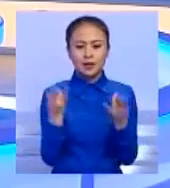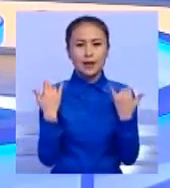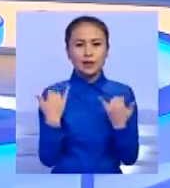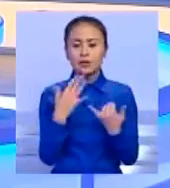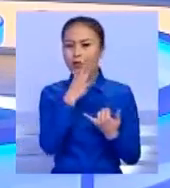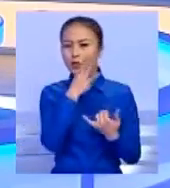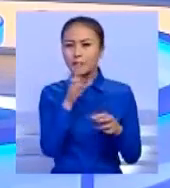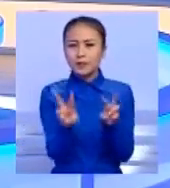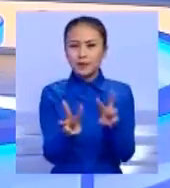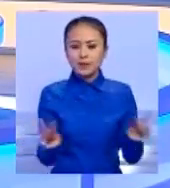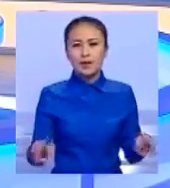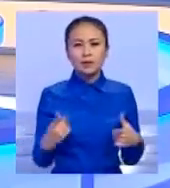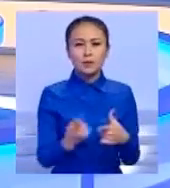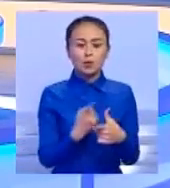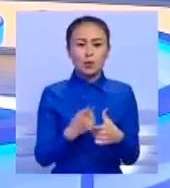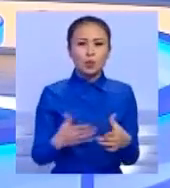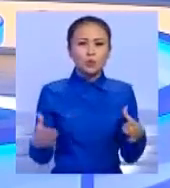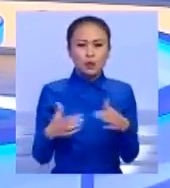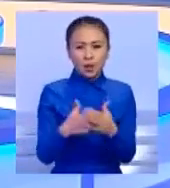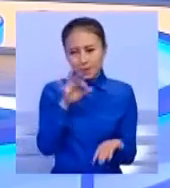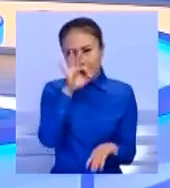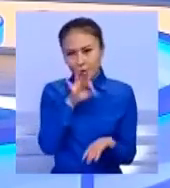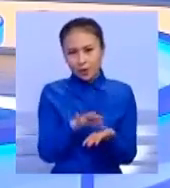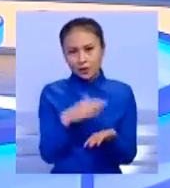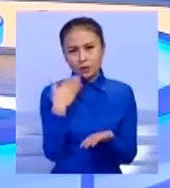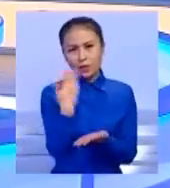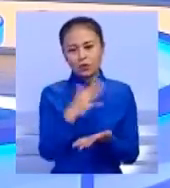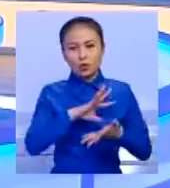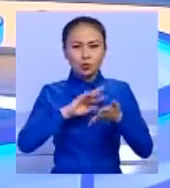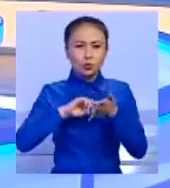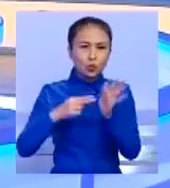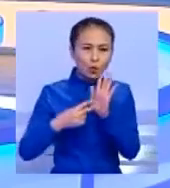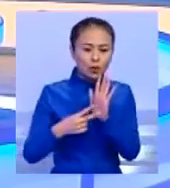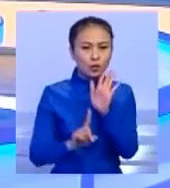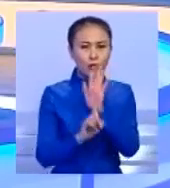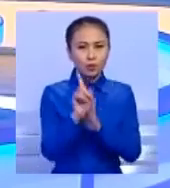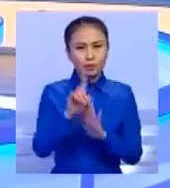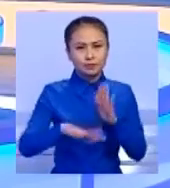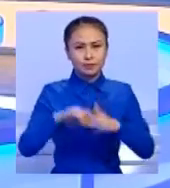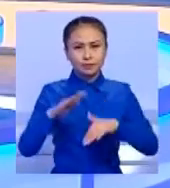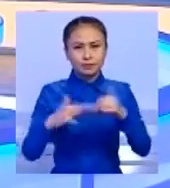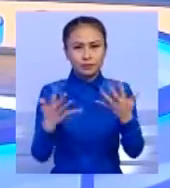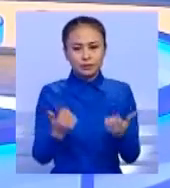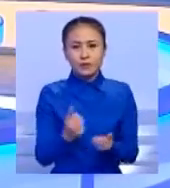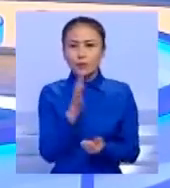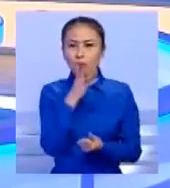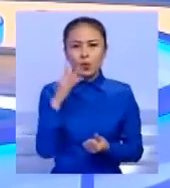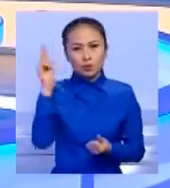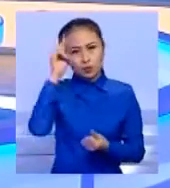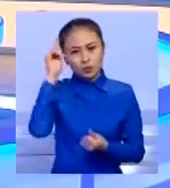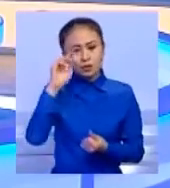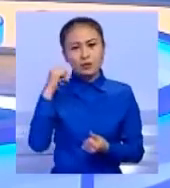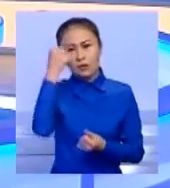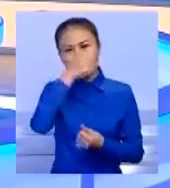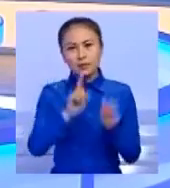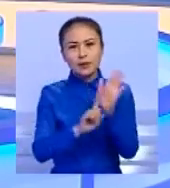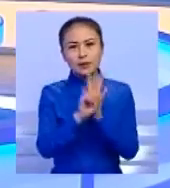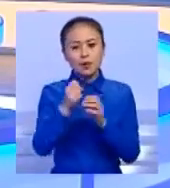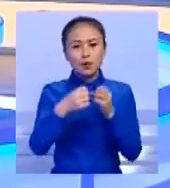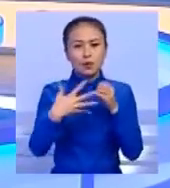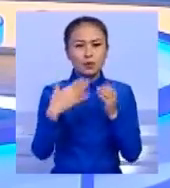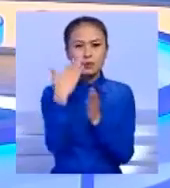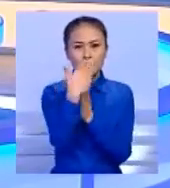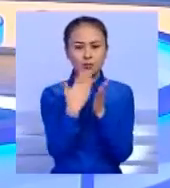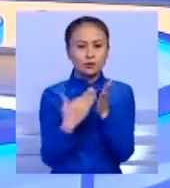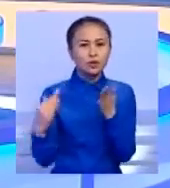қажет. Қазір құзырлы министрлік пен кәсіпқор холдингі осы мақсатта ауқымды жобаны қолға алды және алдағы оқу жылынан бастап 15